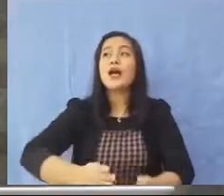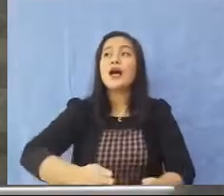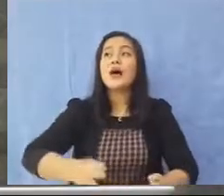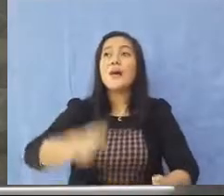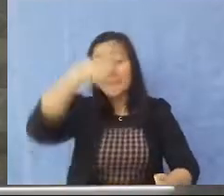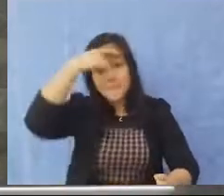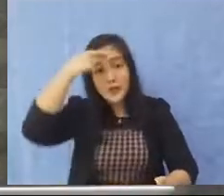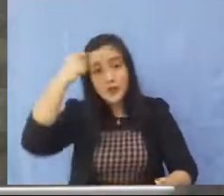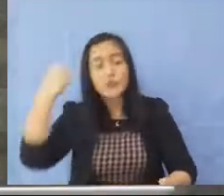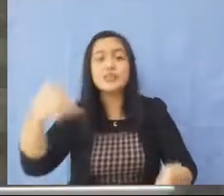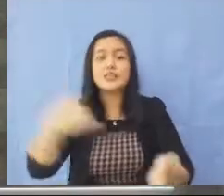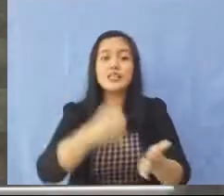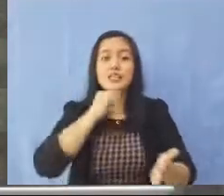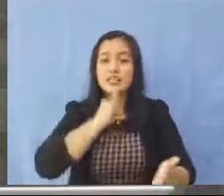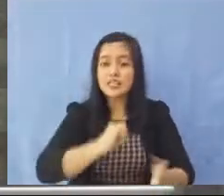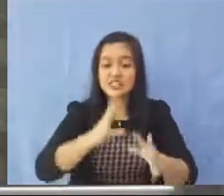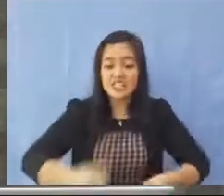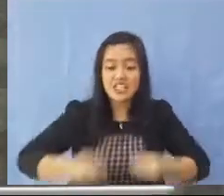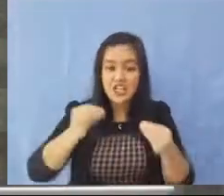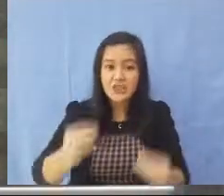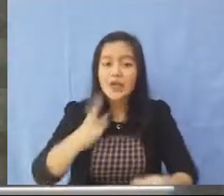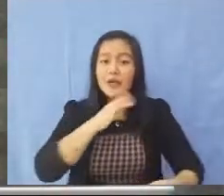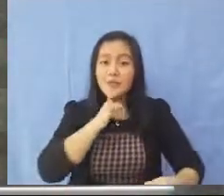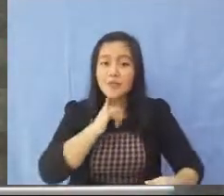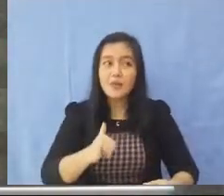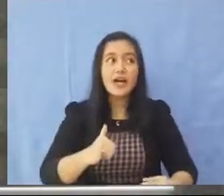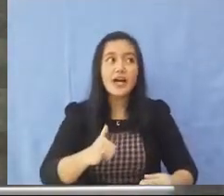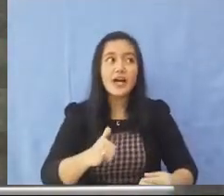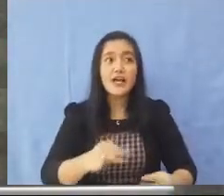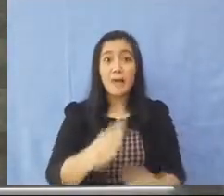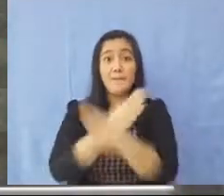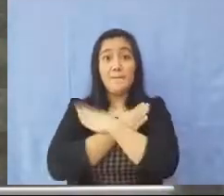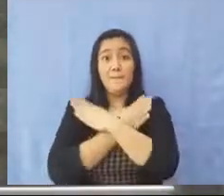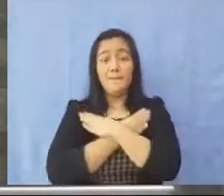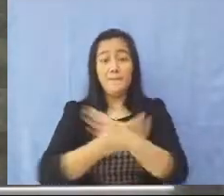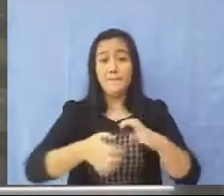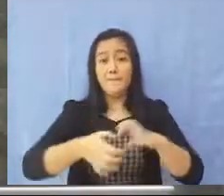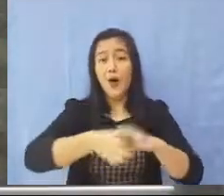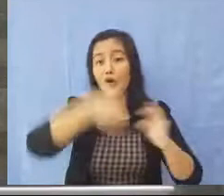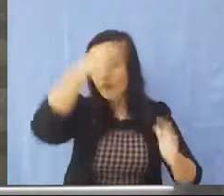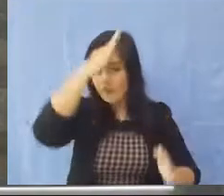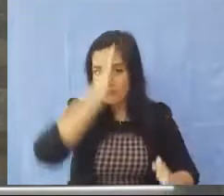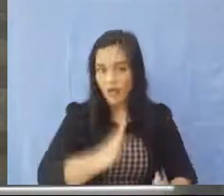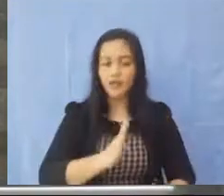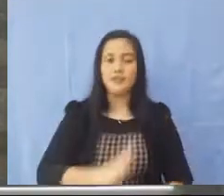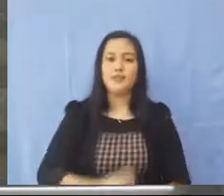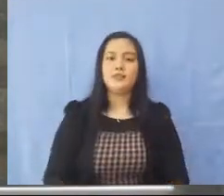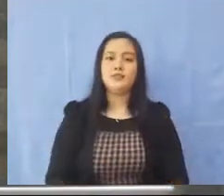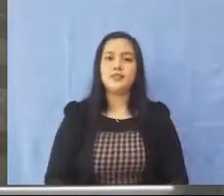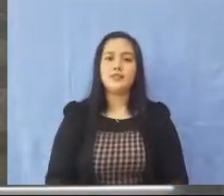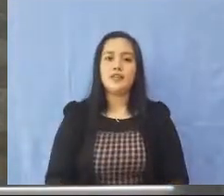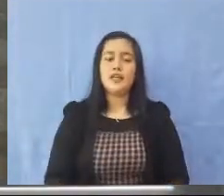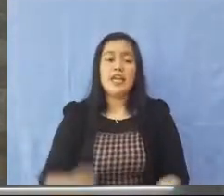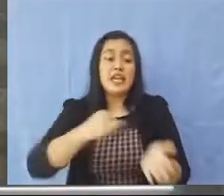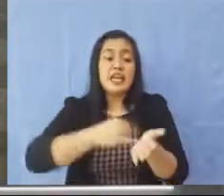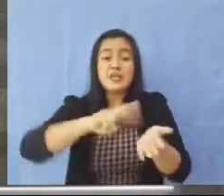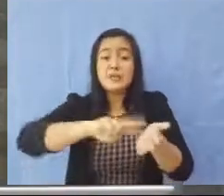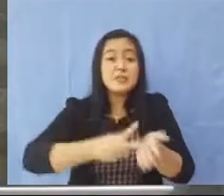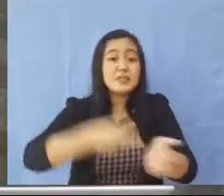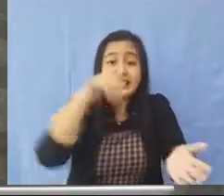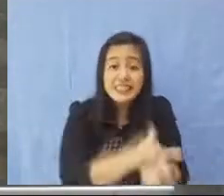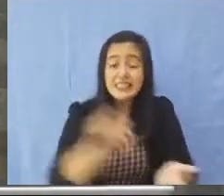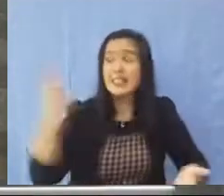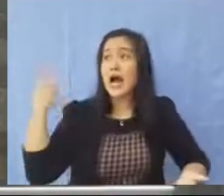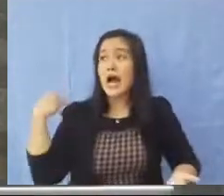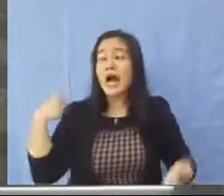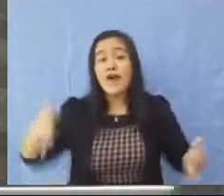we believe that the word of God is kaya po ito may buhay, we say because the word